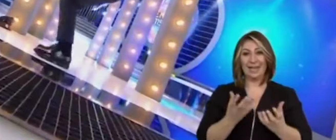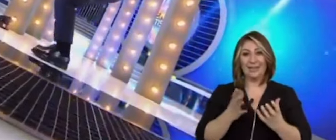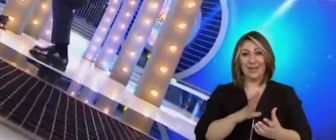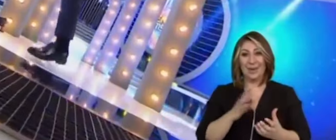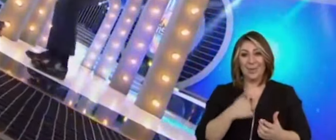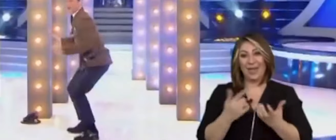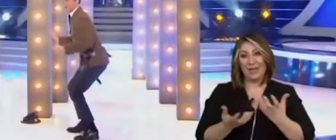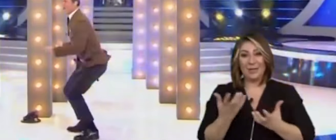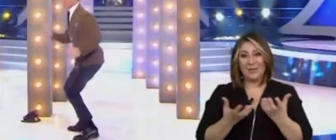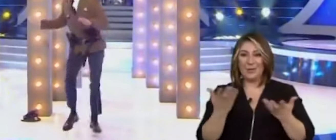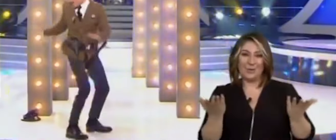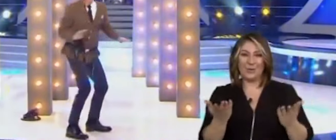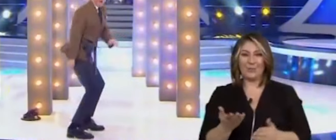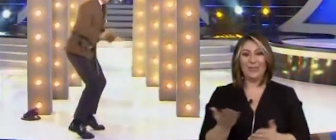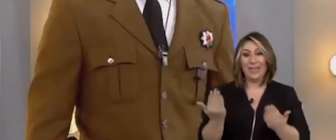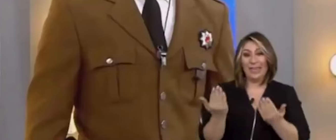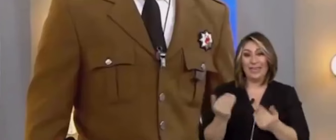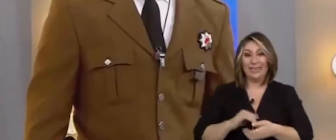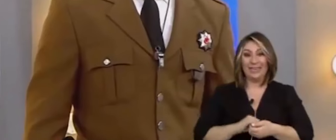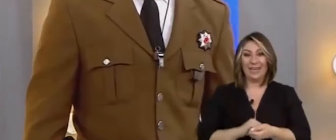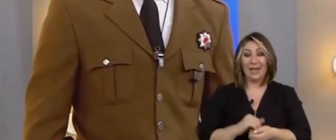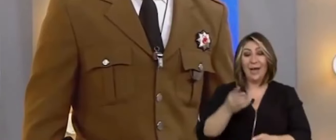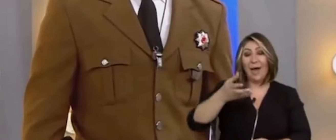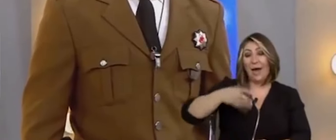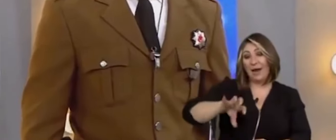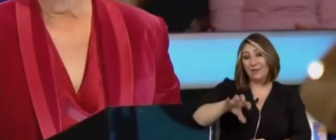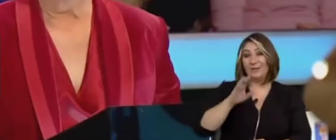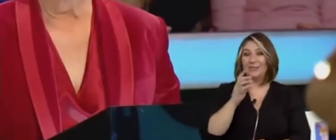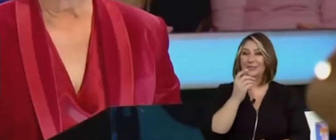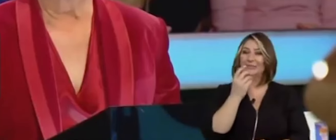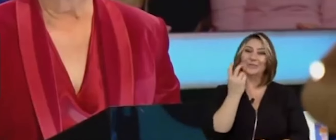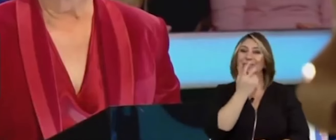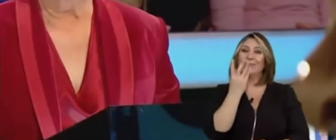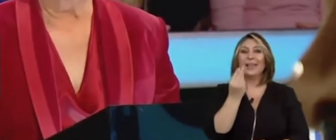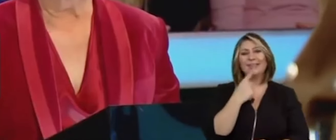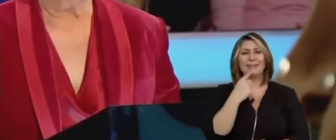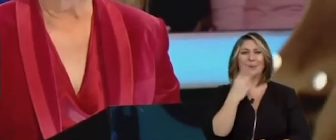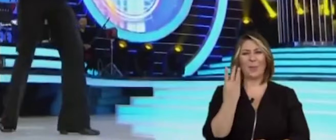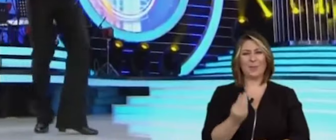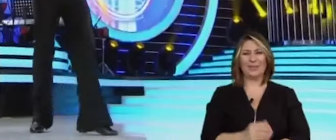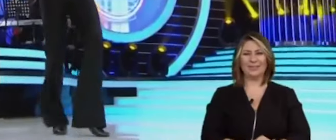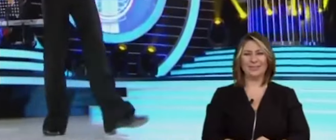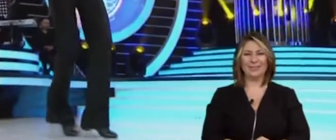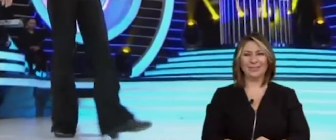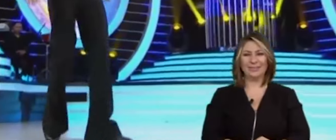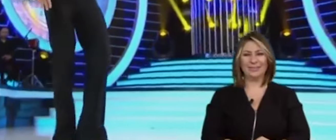var, yangın var, ben yanıyorum. Arkanı dönerek sunsana. Belki daha sevimli olabilirsin.